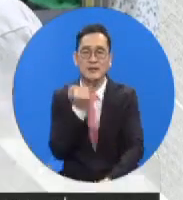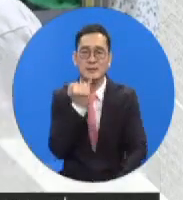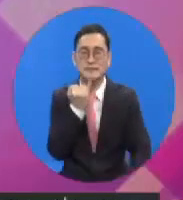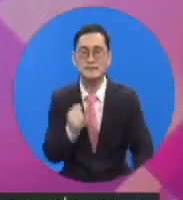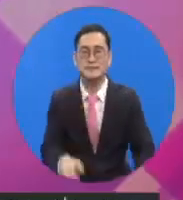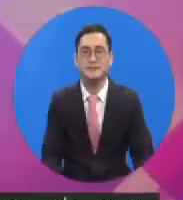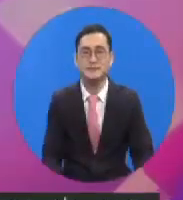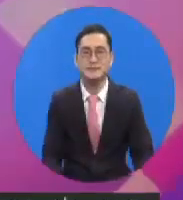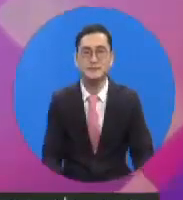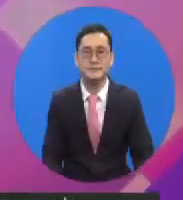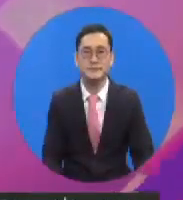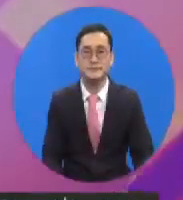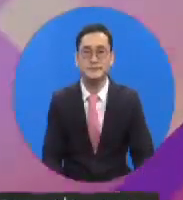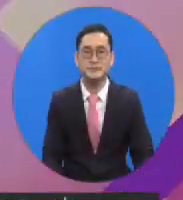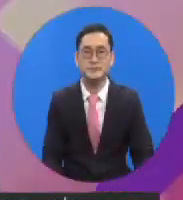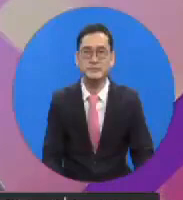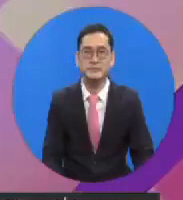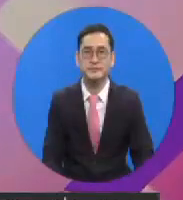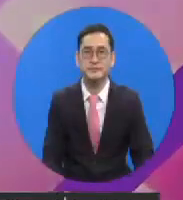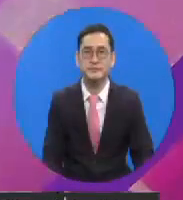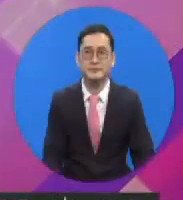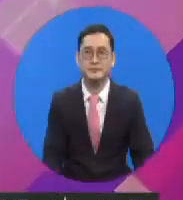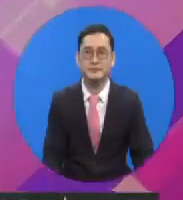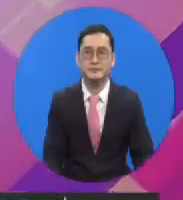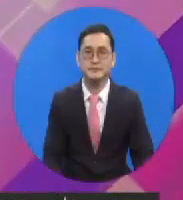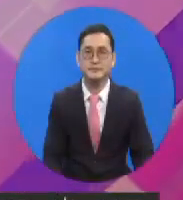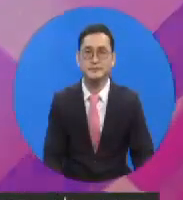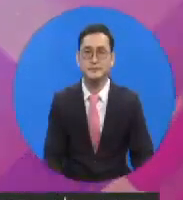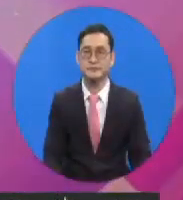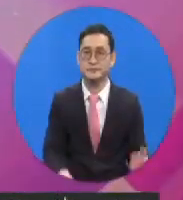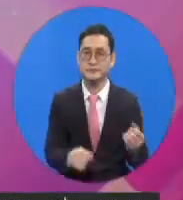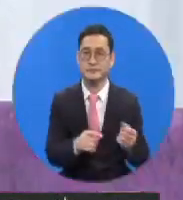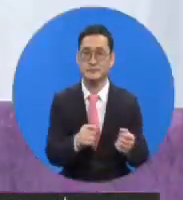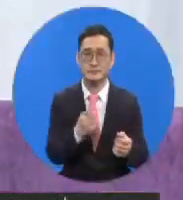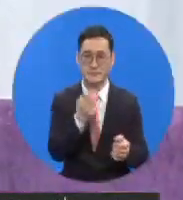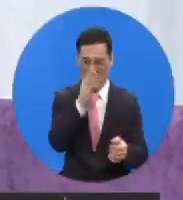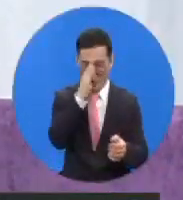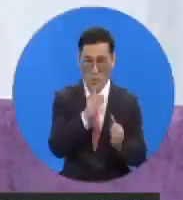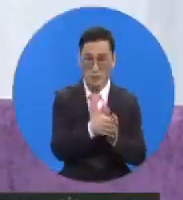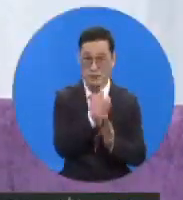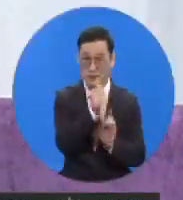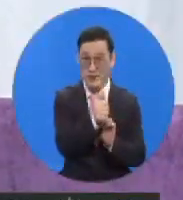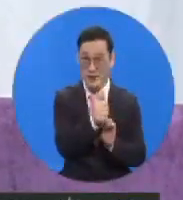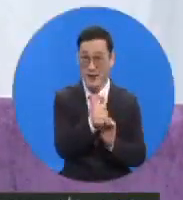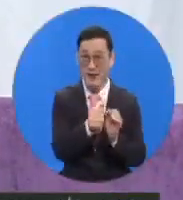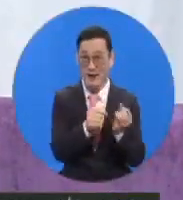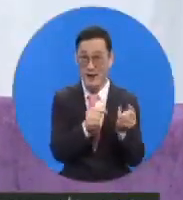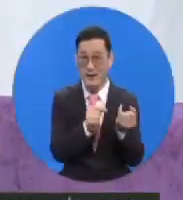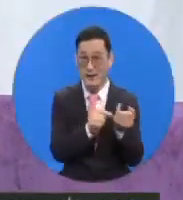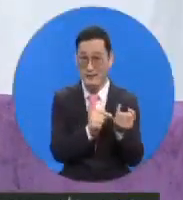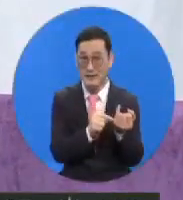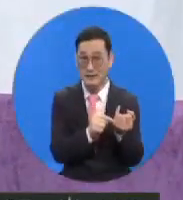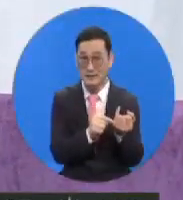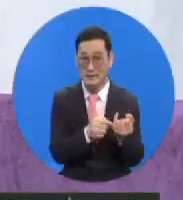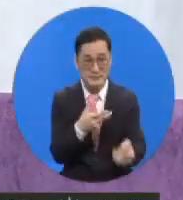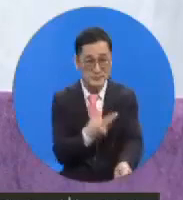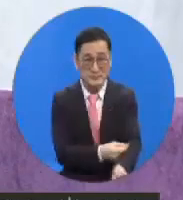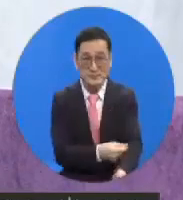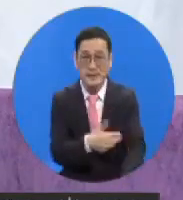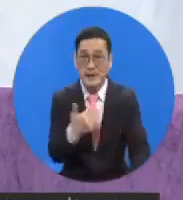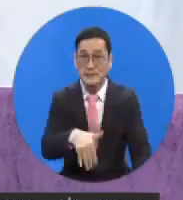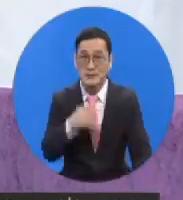그런데 이재명 기자, 궁금한 건 정경 청장은 왜 아직 안 맞았을까요? 무료 접종에 나이가 안 됐다는 거죠. 지금 무료 접종이